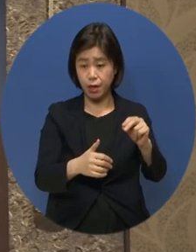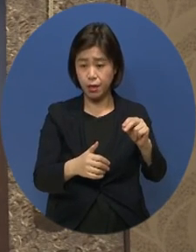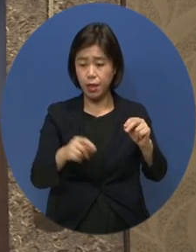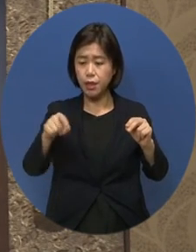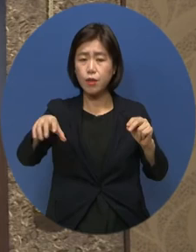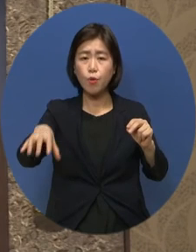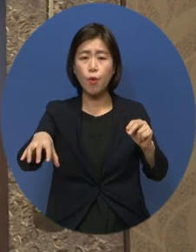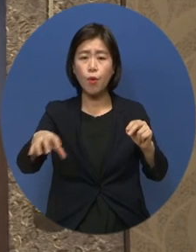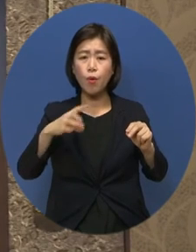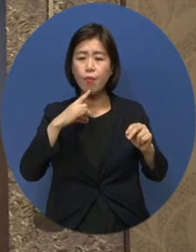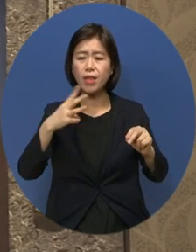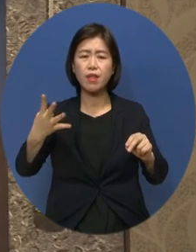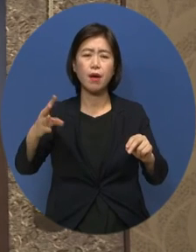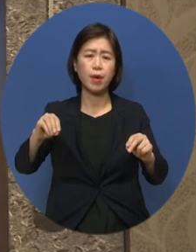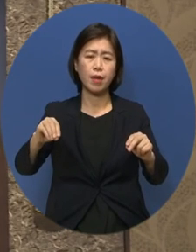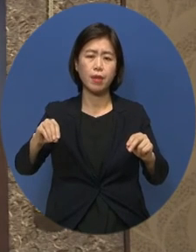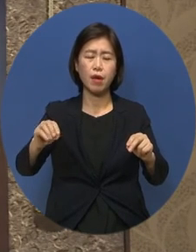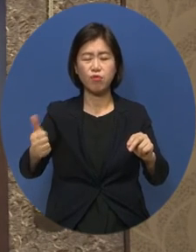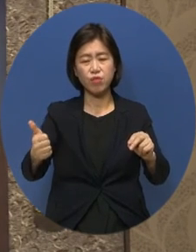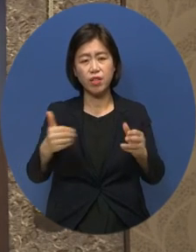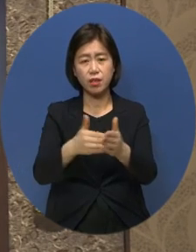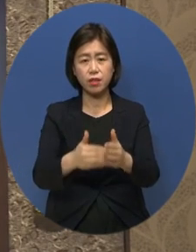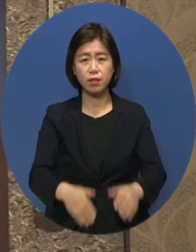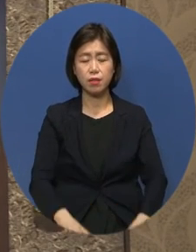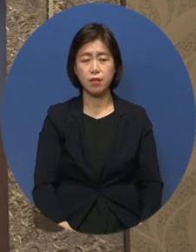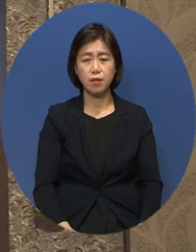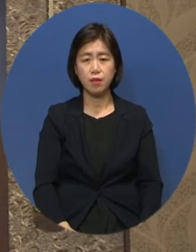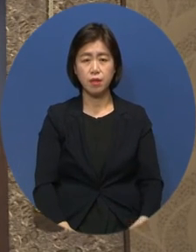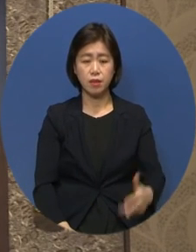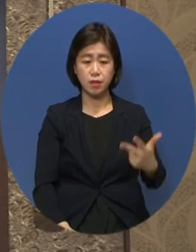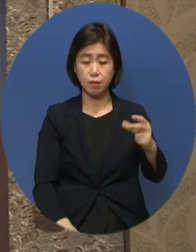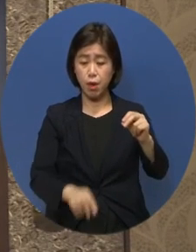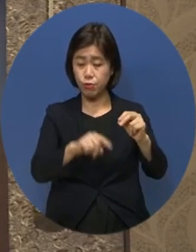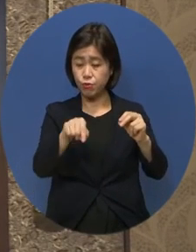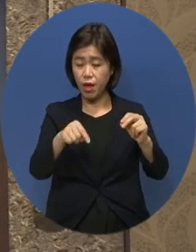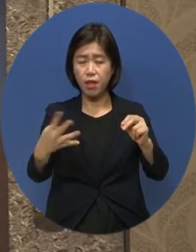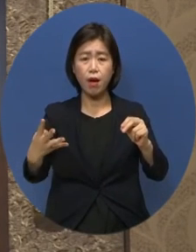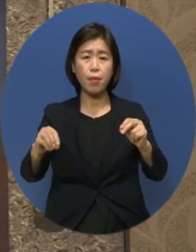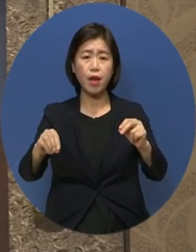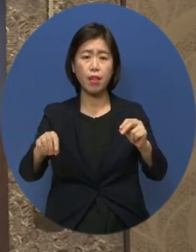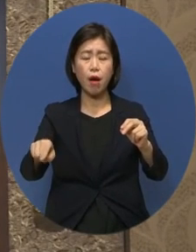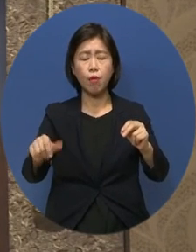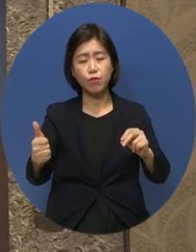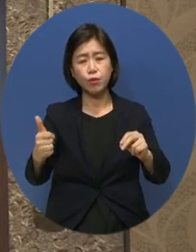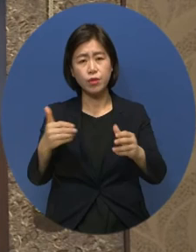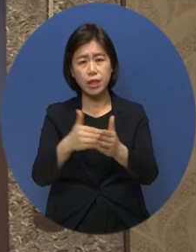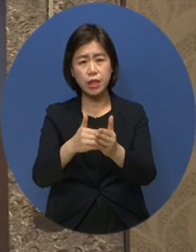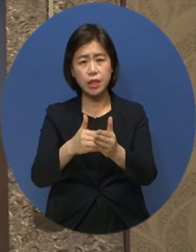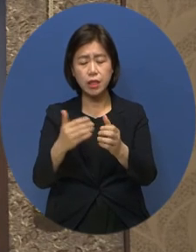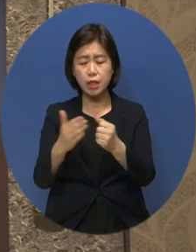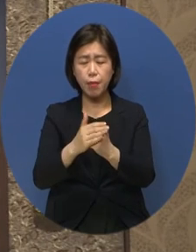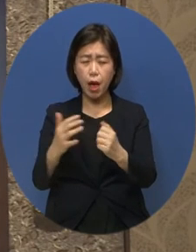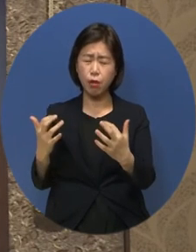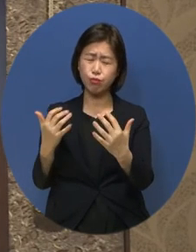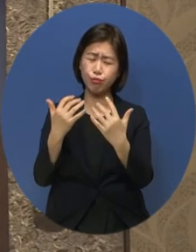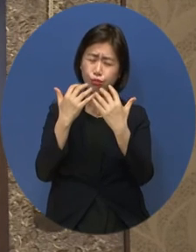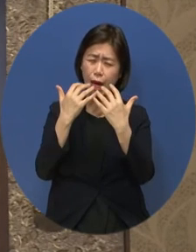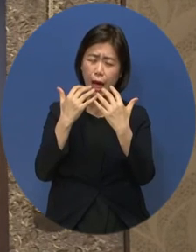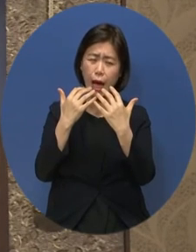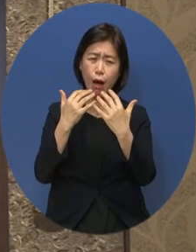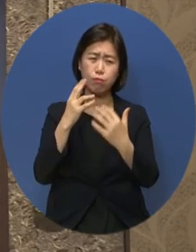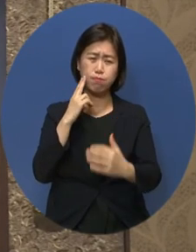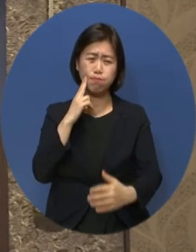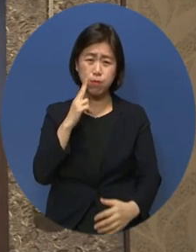성능 썩는 냄새가 그게 어 금 악취로 느껴지지 않을 정도로 그렇게 참혹한 제